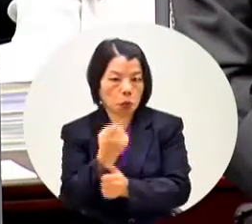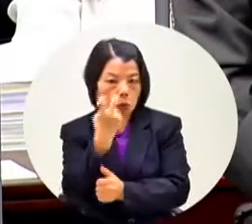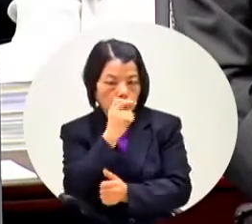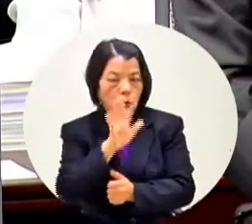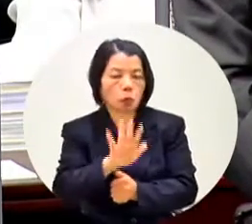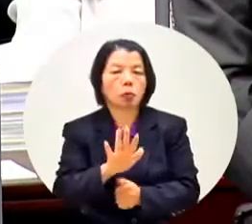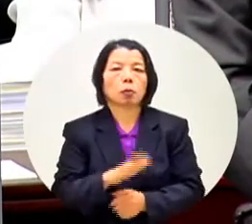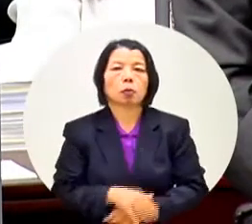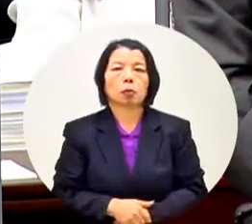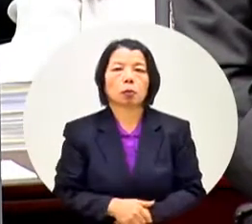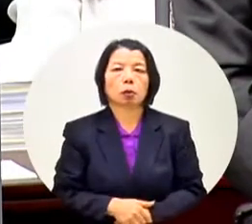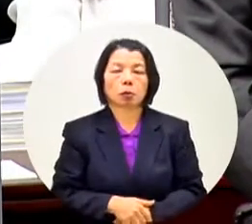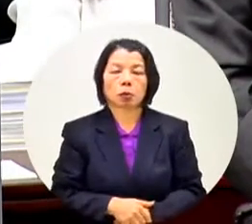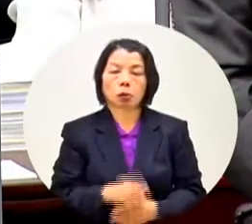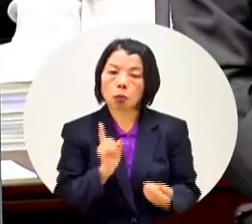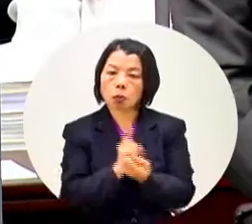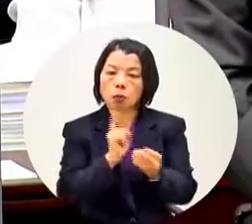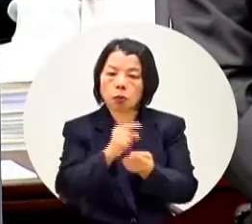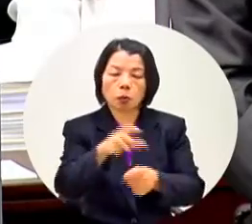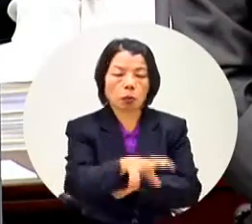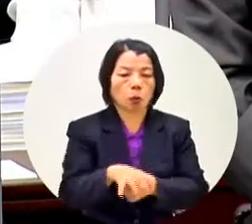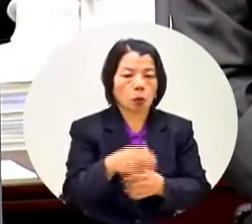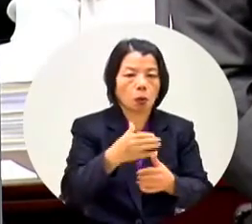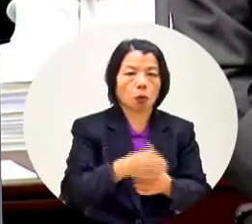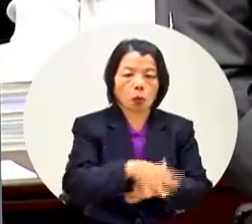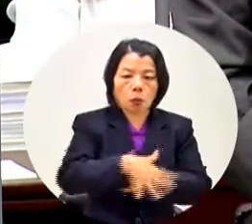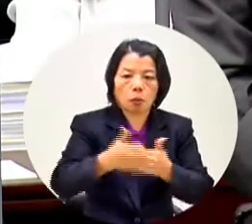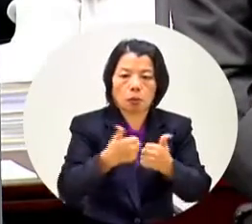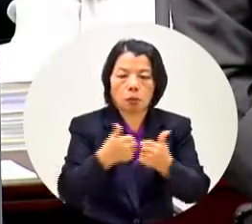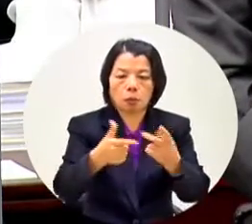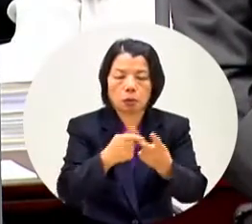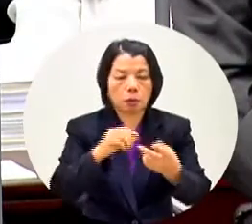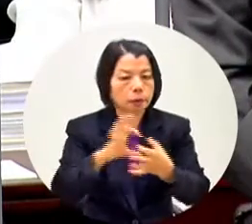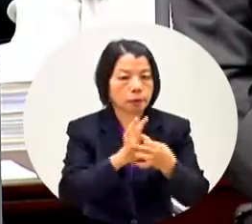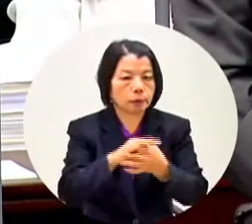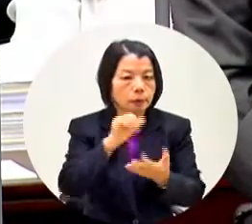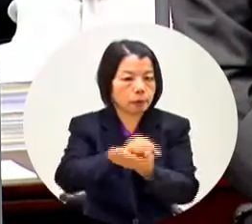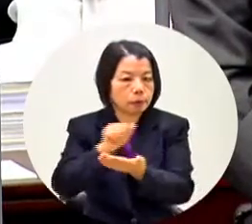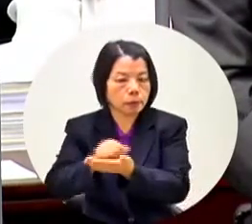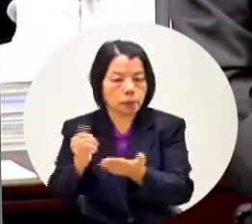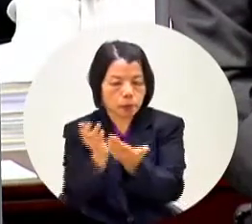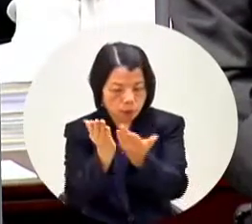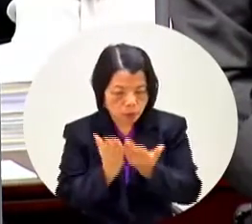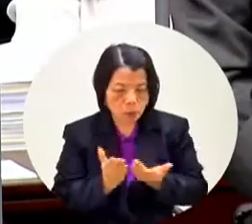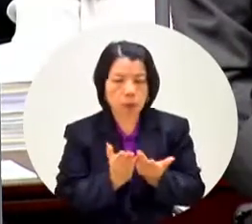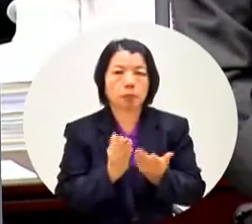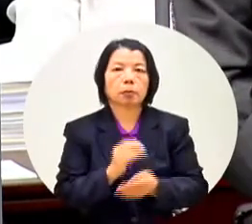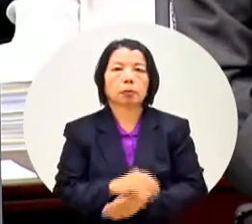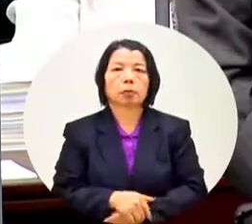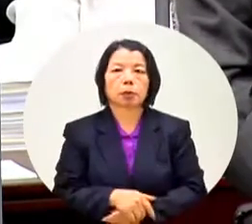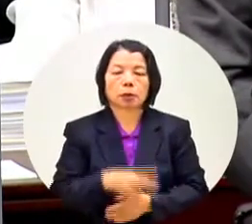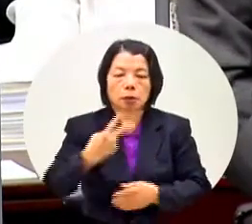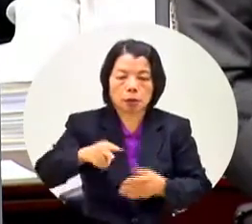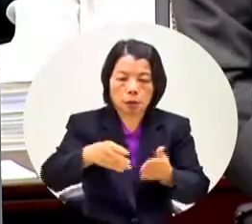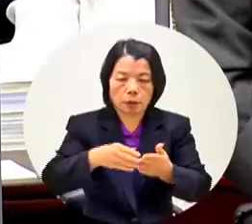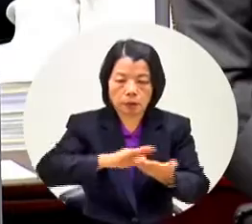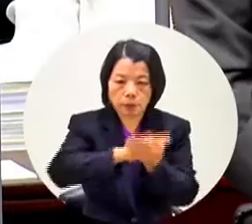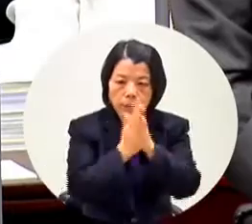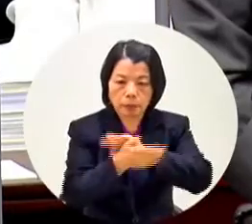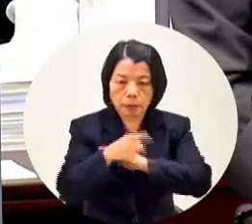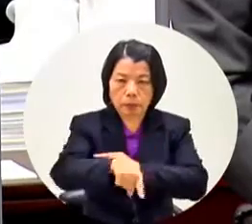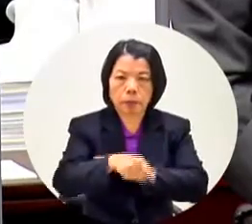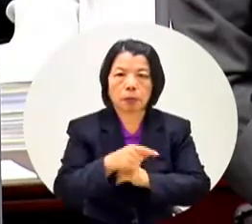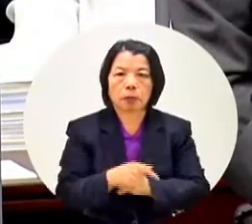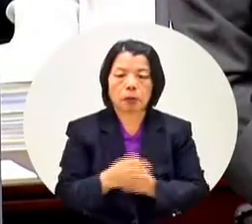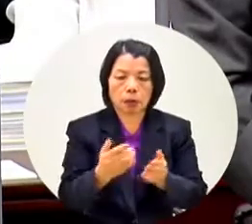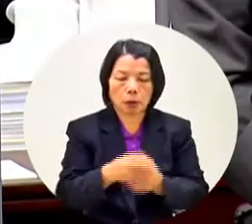以我们也有一个相关上的一个这样的一个监控上的一个体系，然后来去跟这个农委会的相关的这些资料来